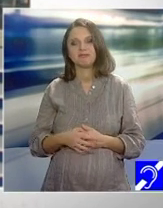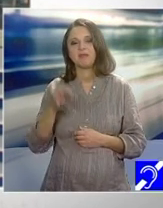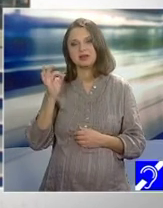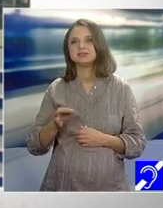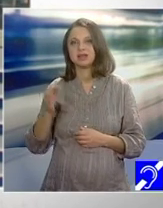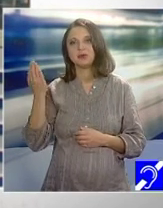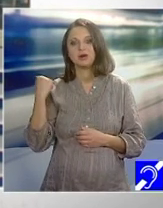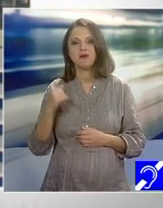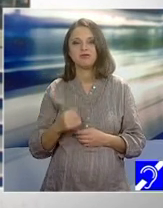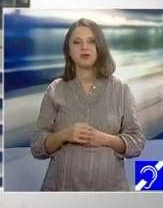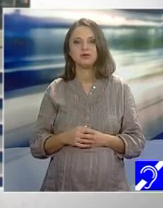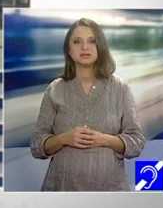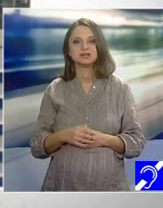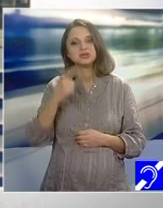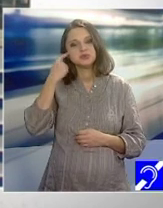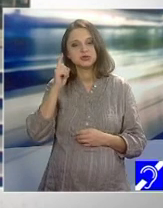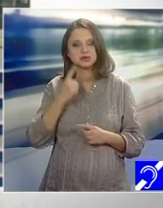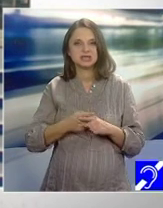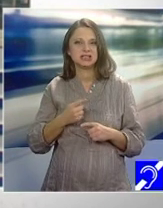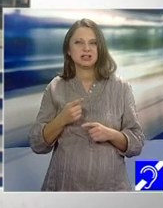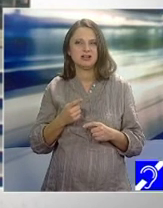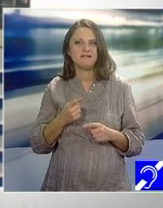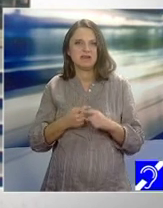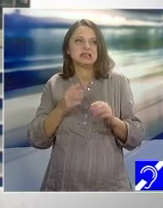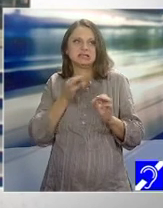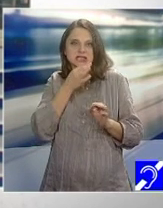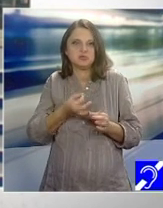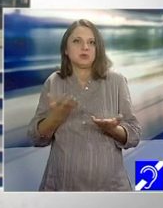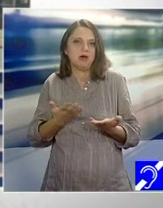fost, n-aș ști să zic unul exact acum.